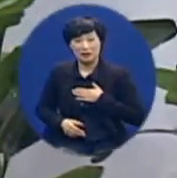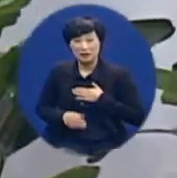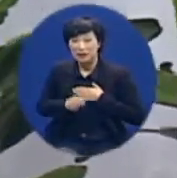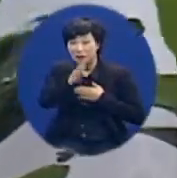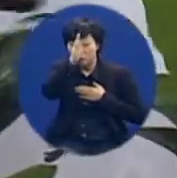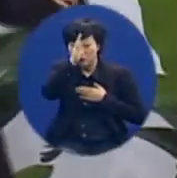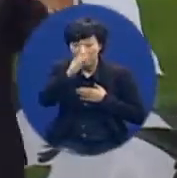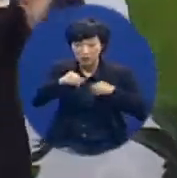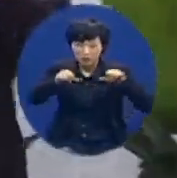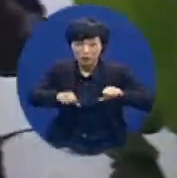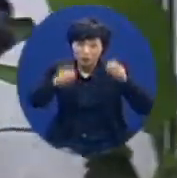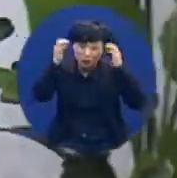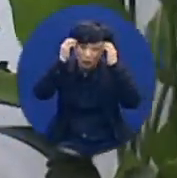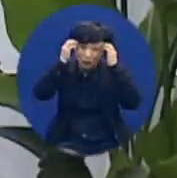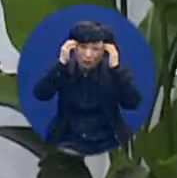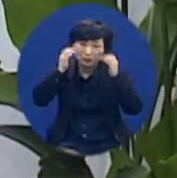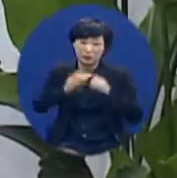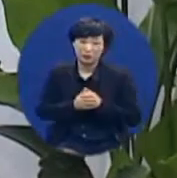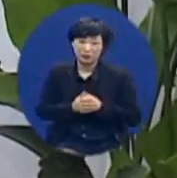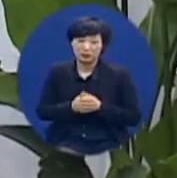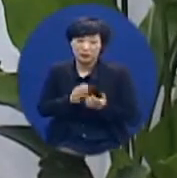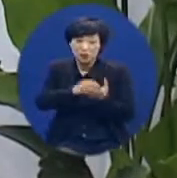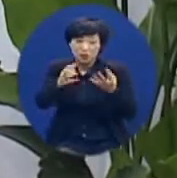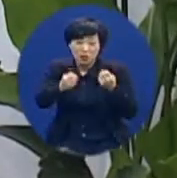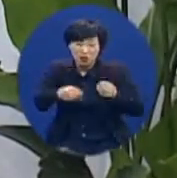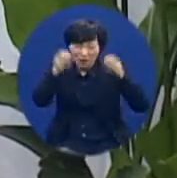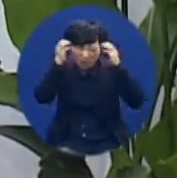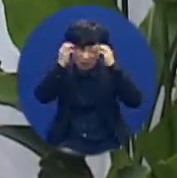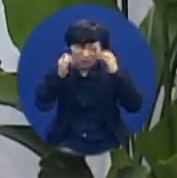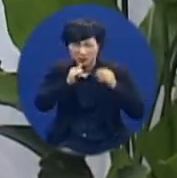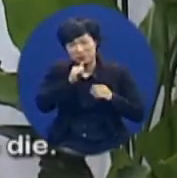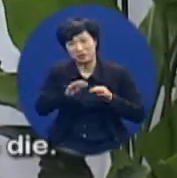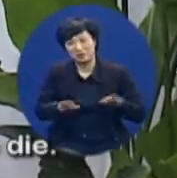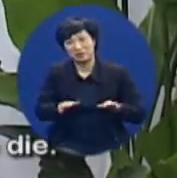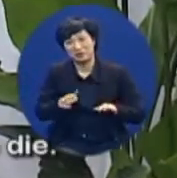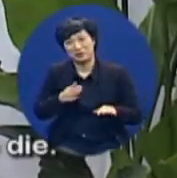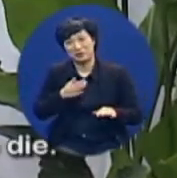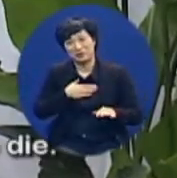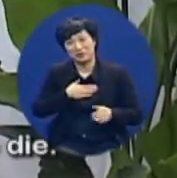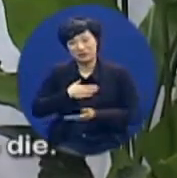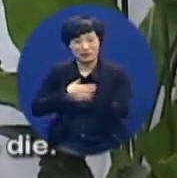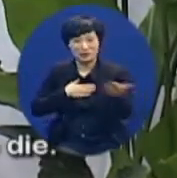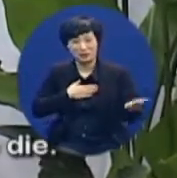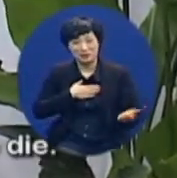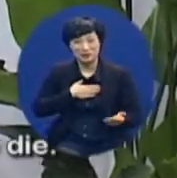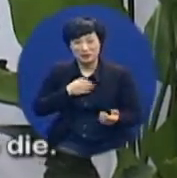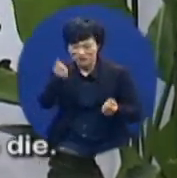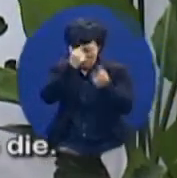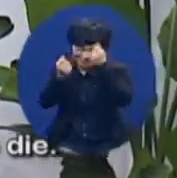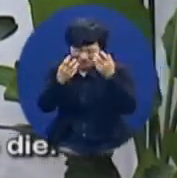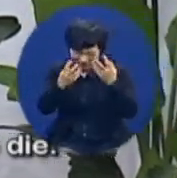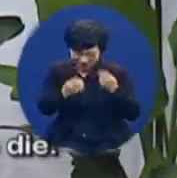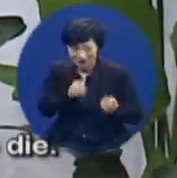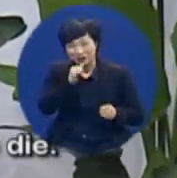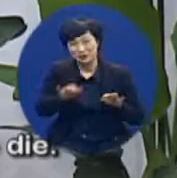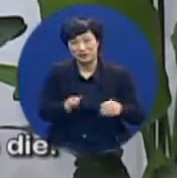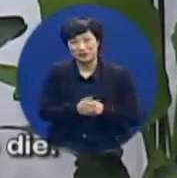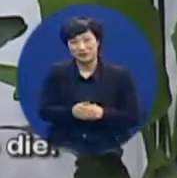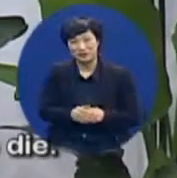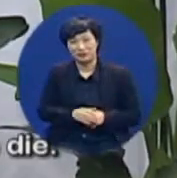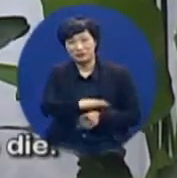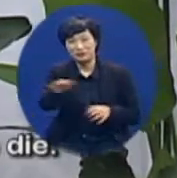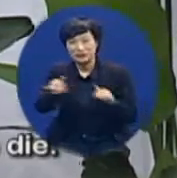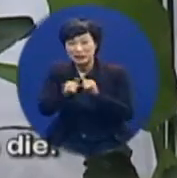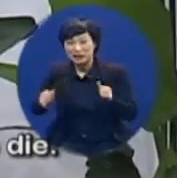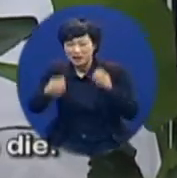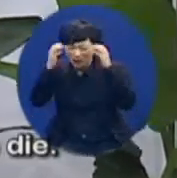질병 저주 고통 저 수많은 고통 많이 겪어 봤거든요 인간이